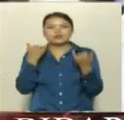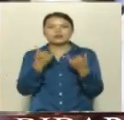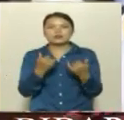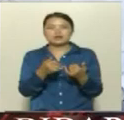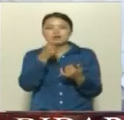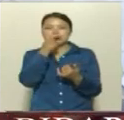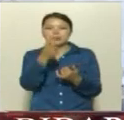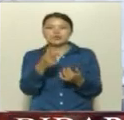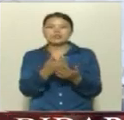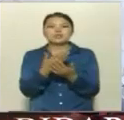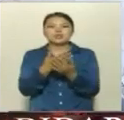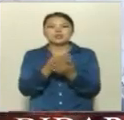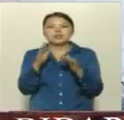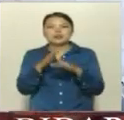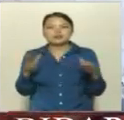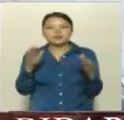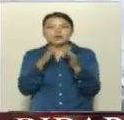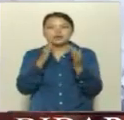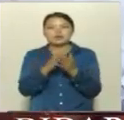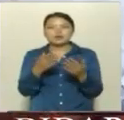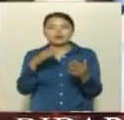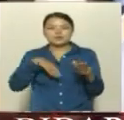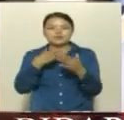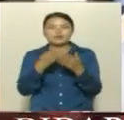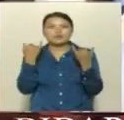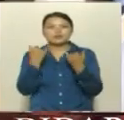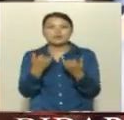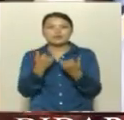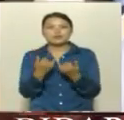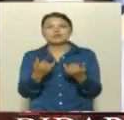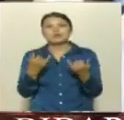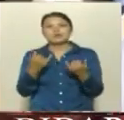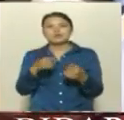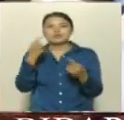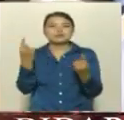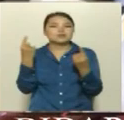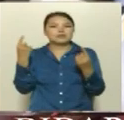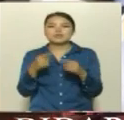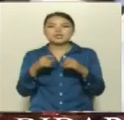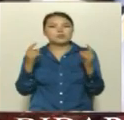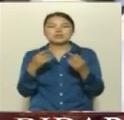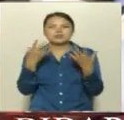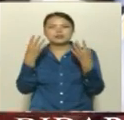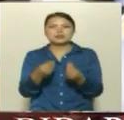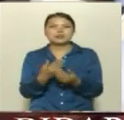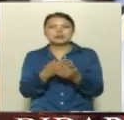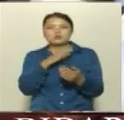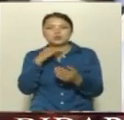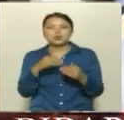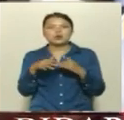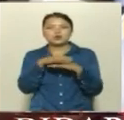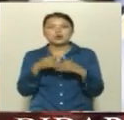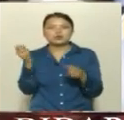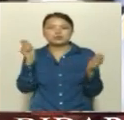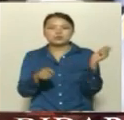публики произведения которые не были распространены и до сих пор не упоминались сегодня Один из таких вечеров пришло много зрителей числа жителей